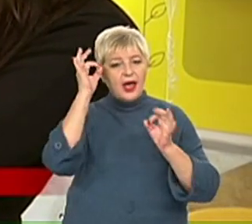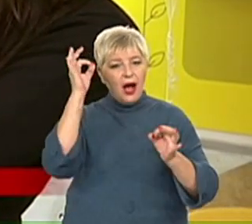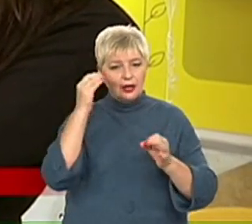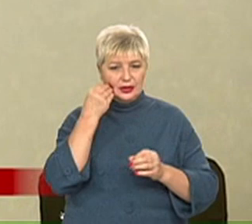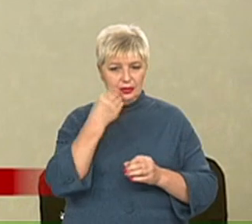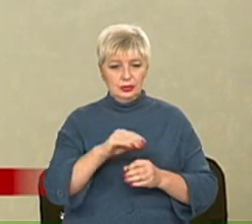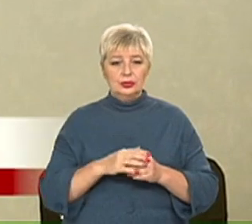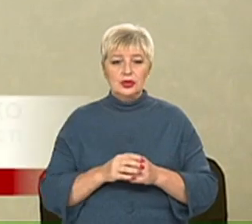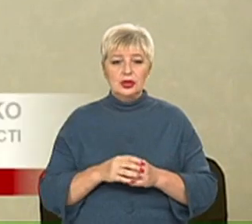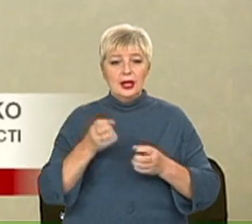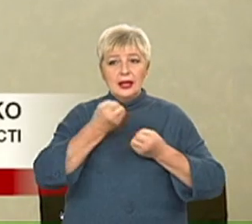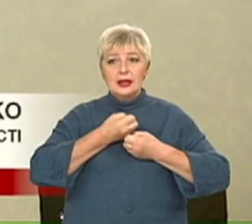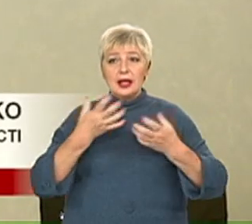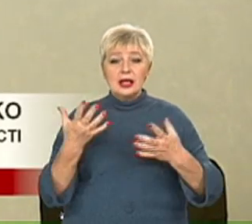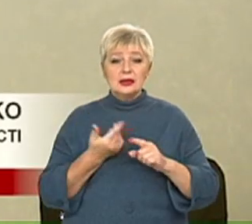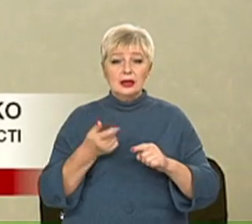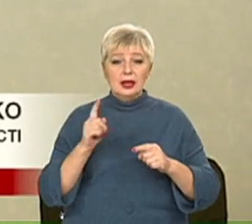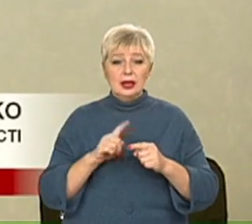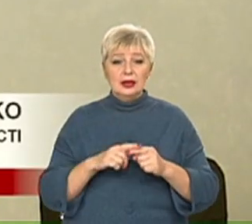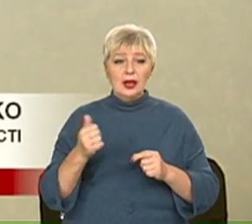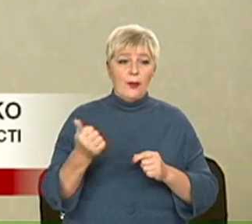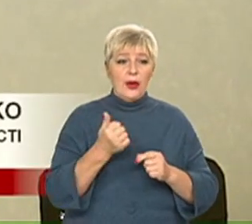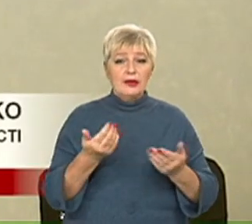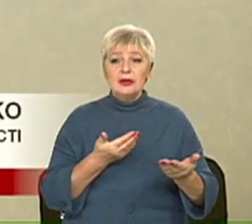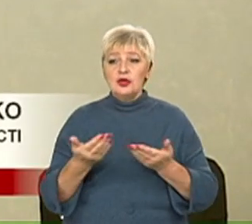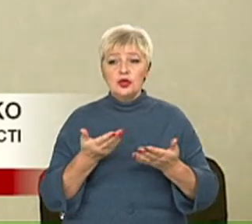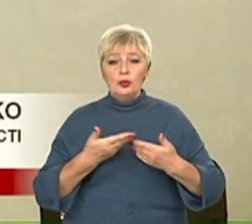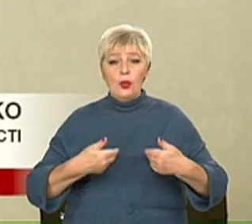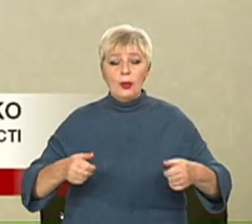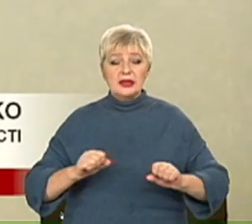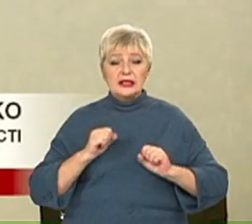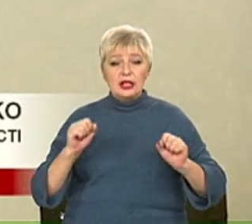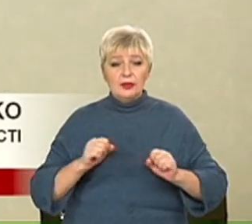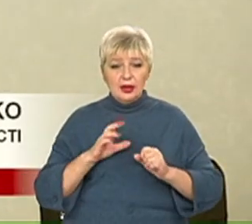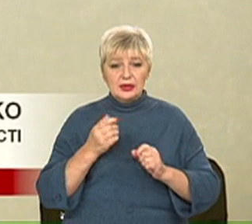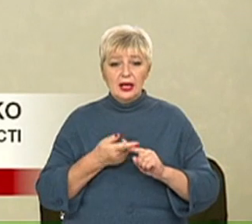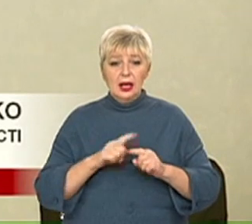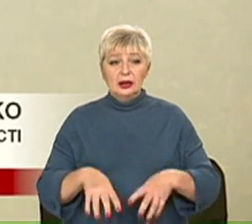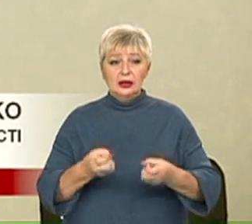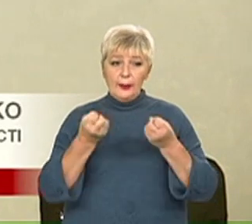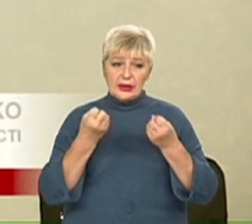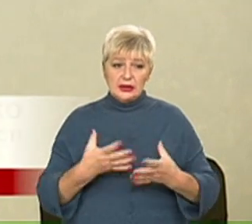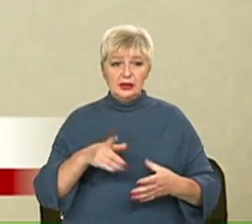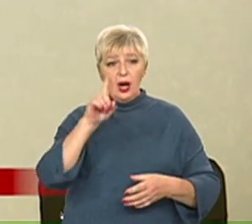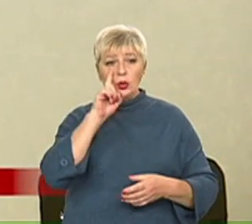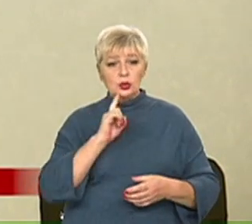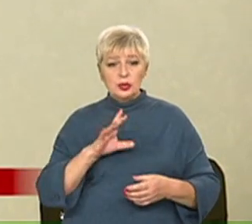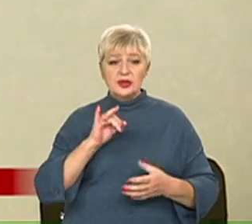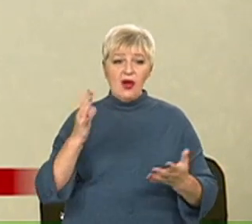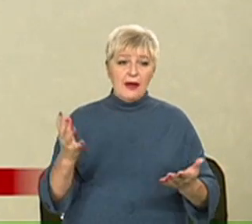запевняють у компанії. Ясно, це перше, к чому ми стремимося, це простота,